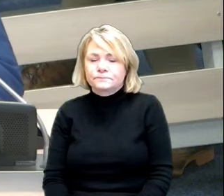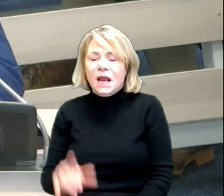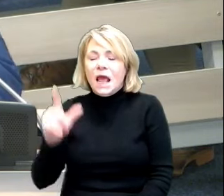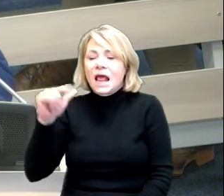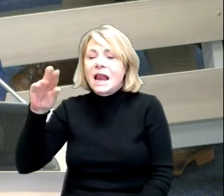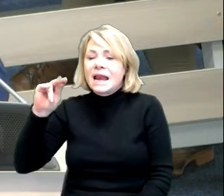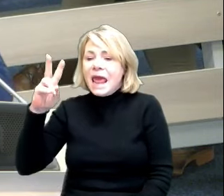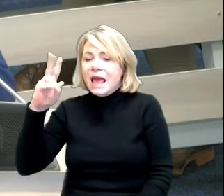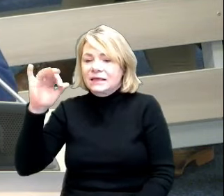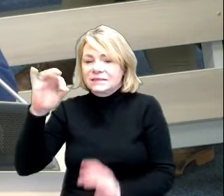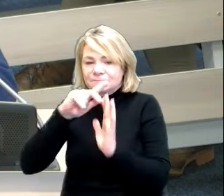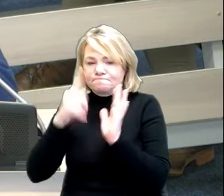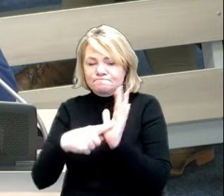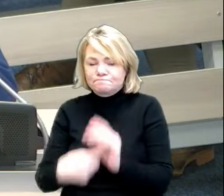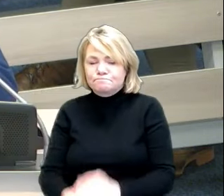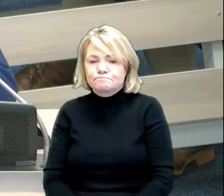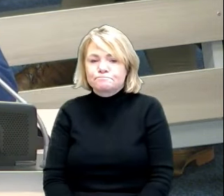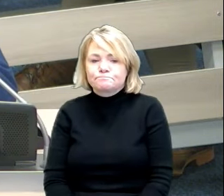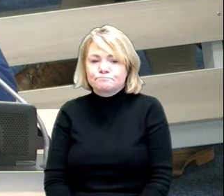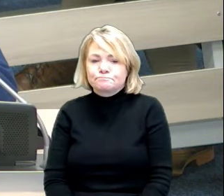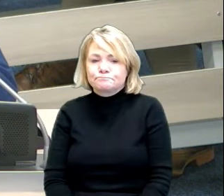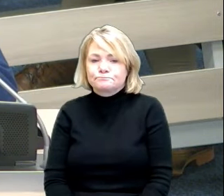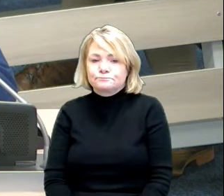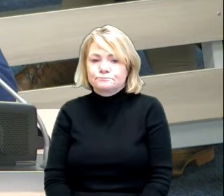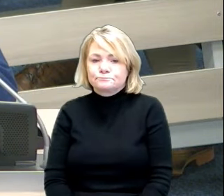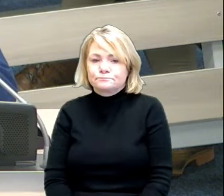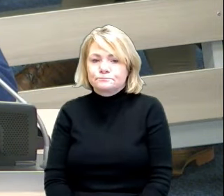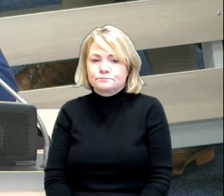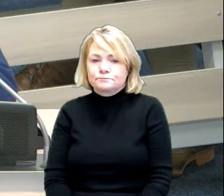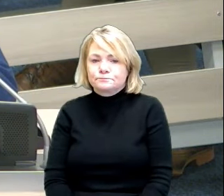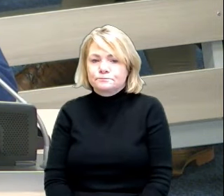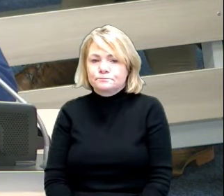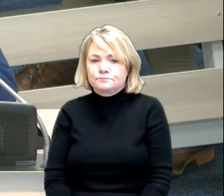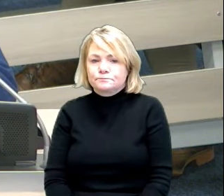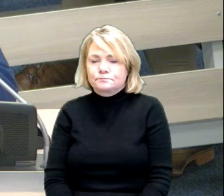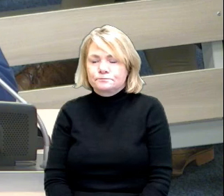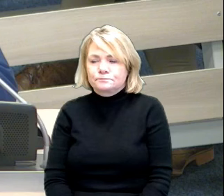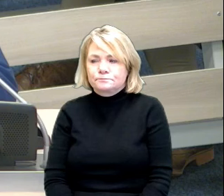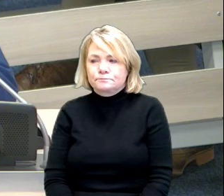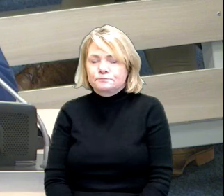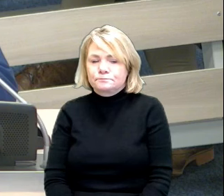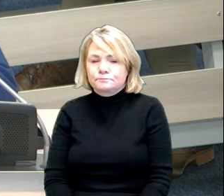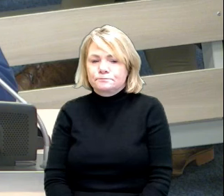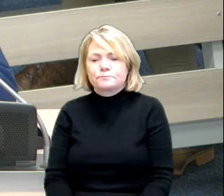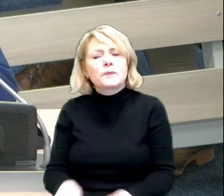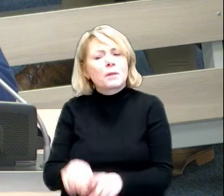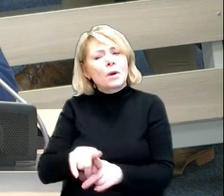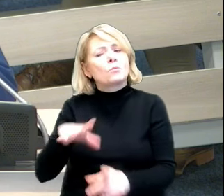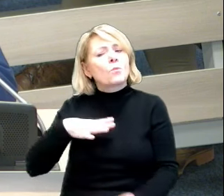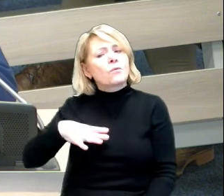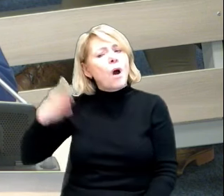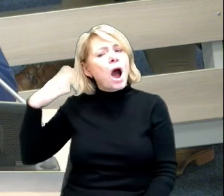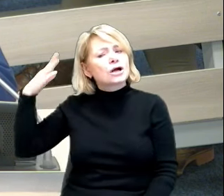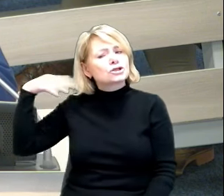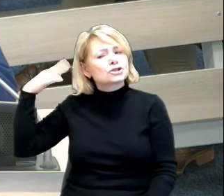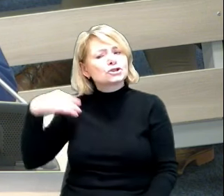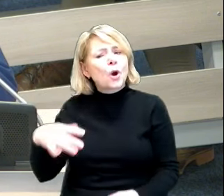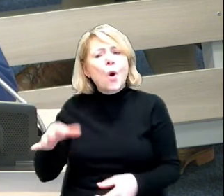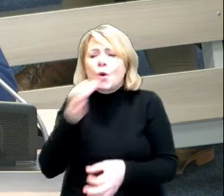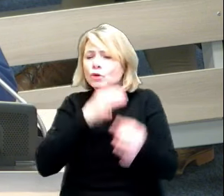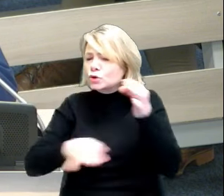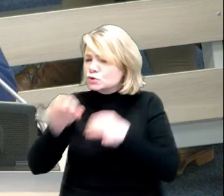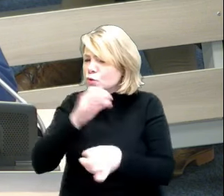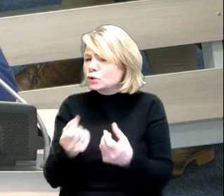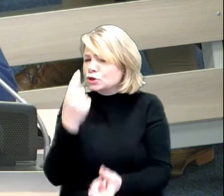prašom e kažkada irgi taip pat buvo kilusi diskusija ir norėjom pasiteirraauti kaip sekasi ieškoti patalpų